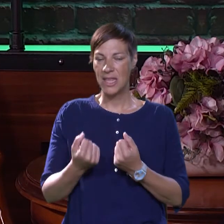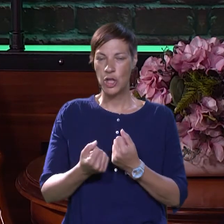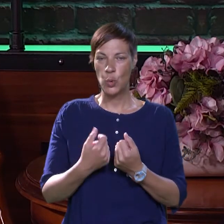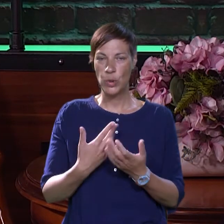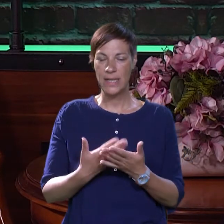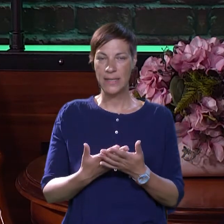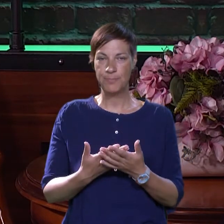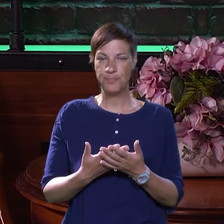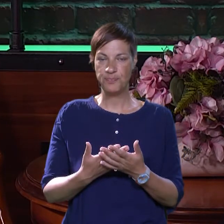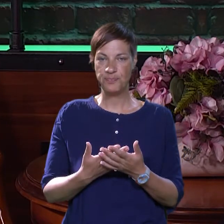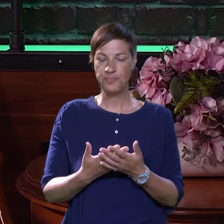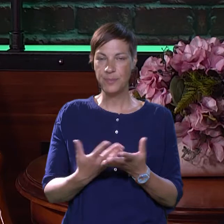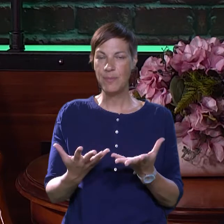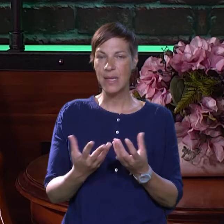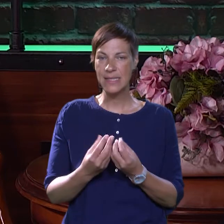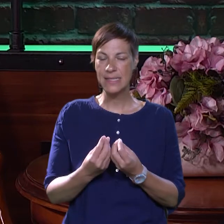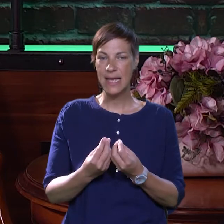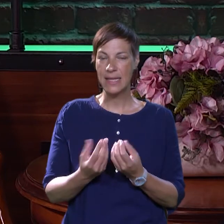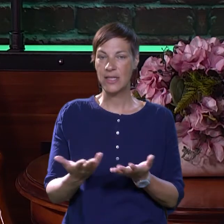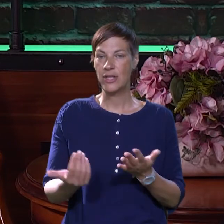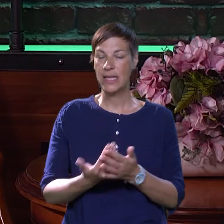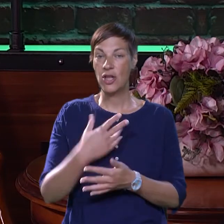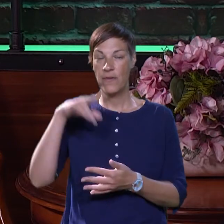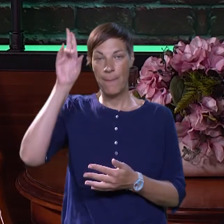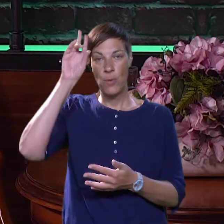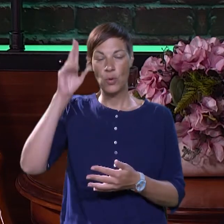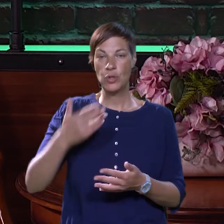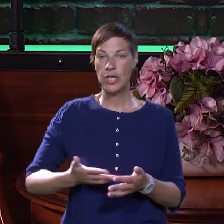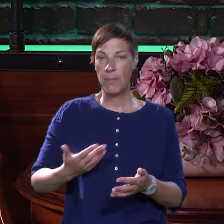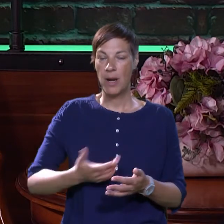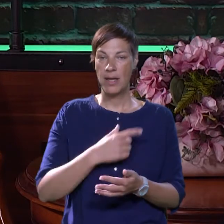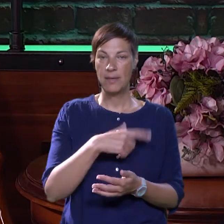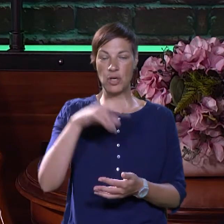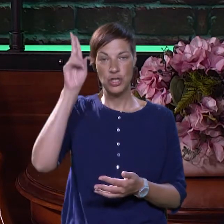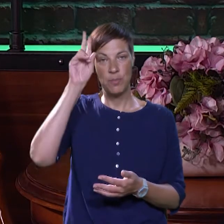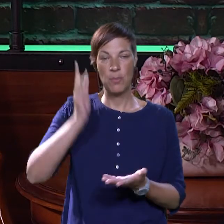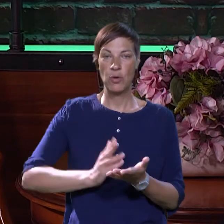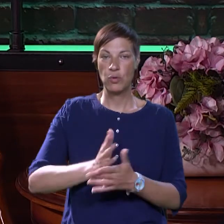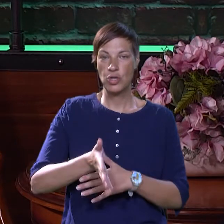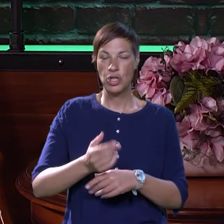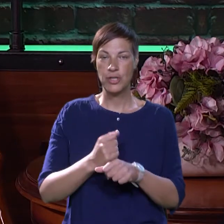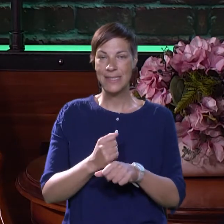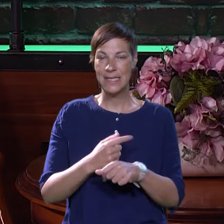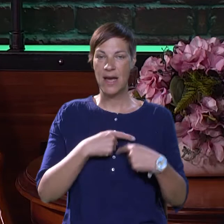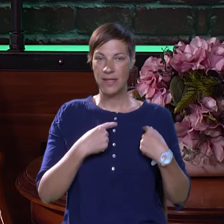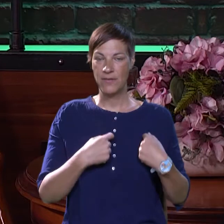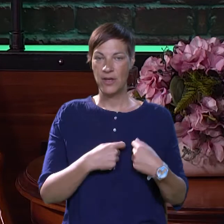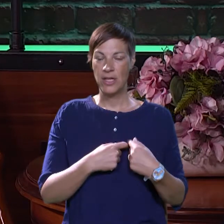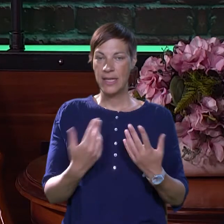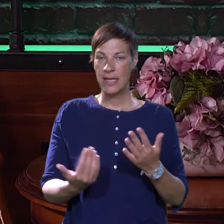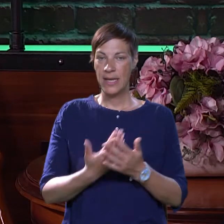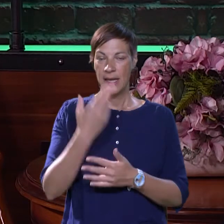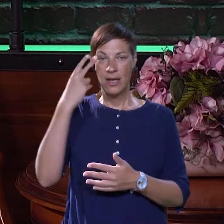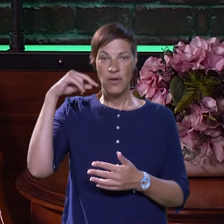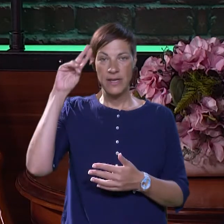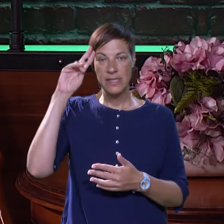trudili i zajednici donijeti nove prilike, mladim ljudima omogućiti kroz rad, kroz volontiranje neka